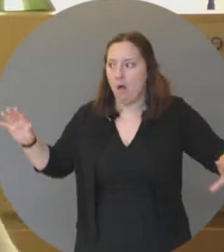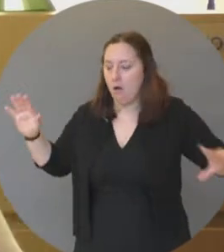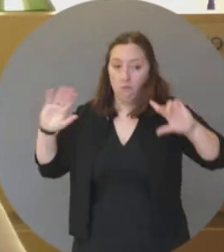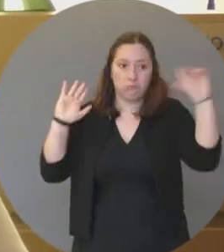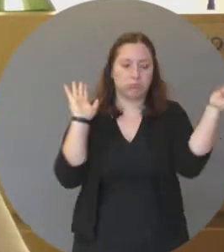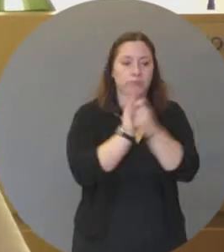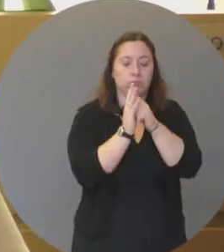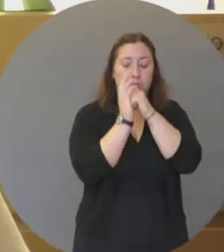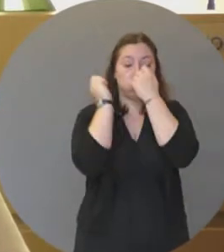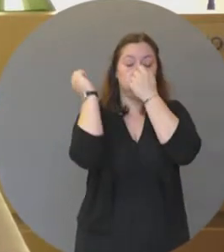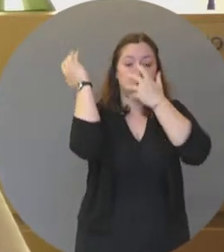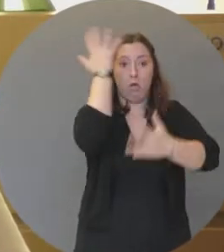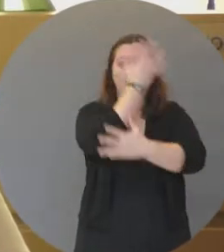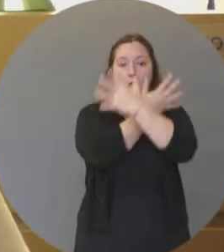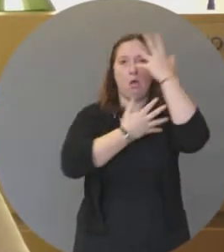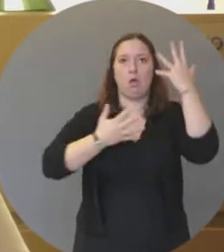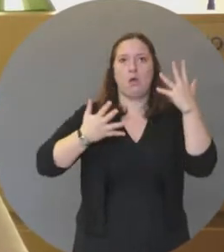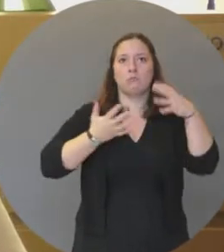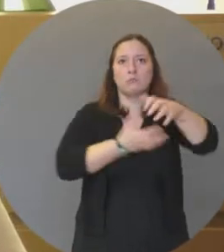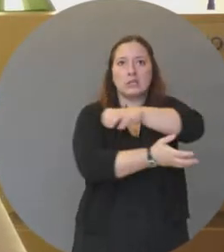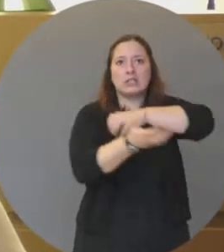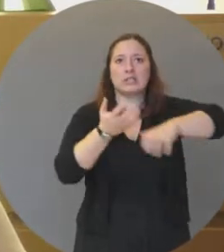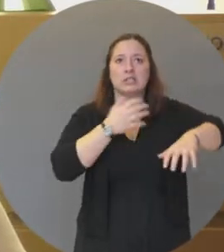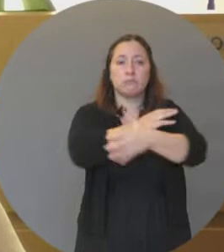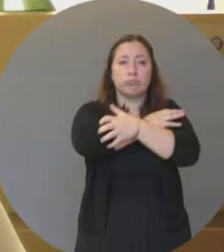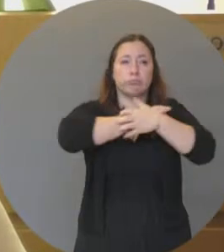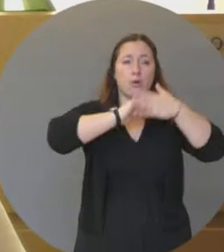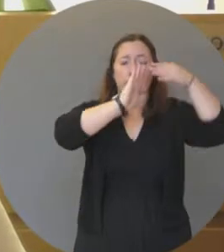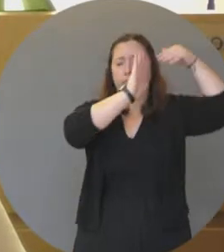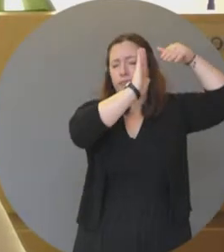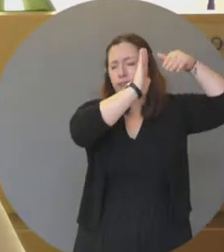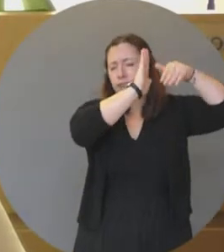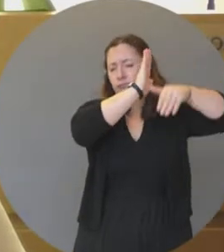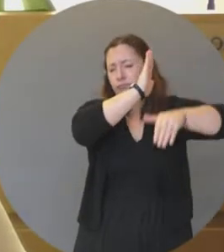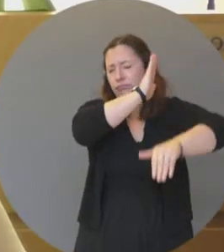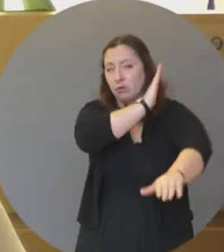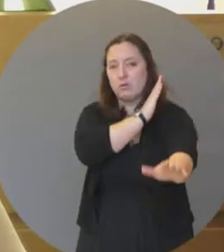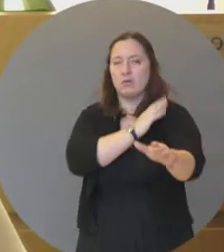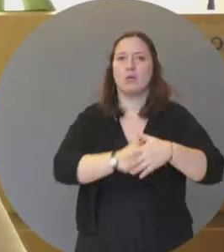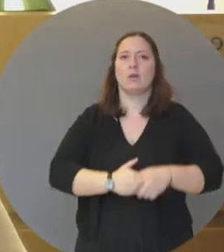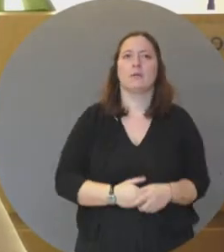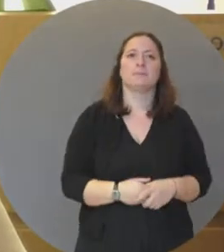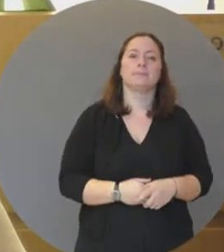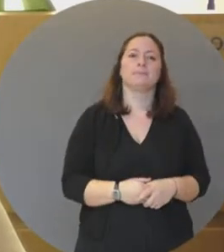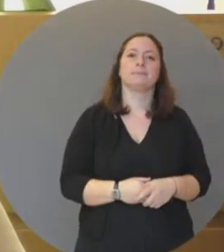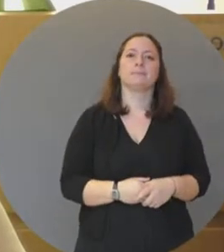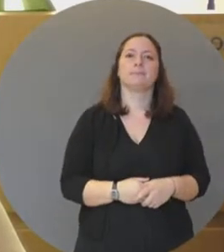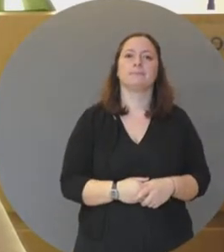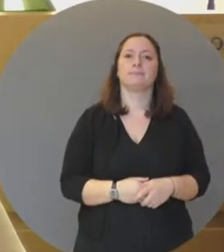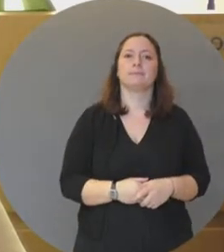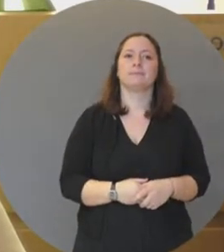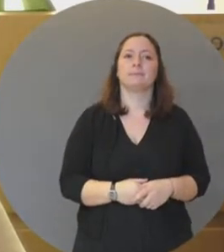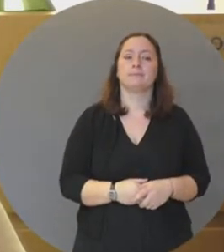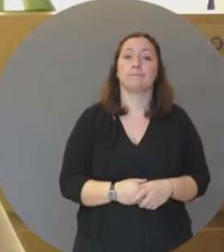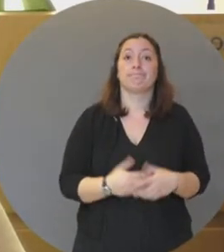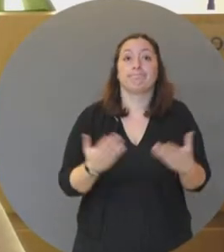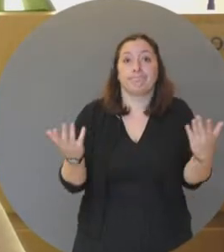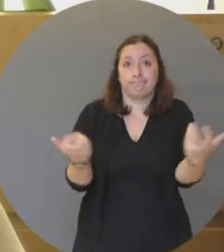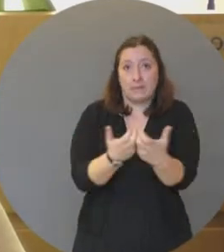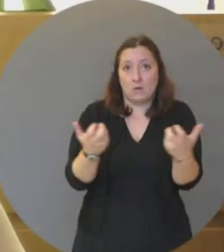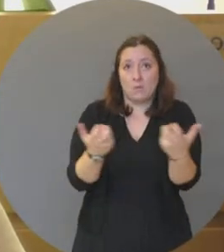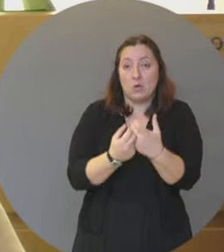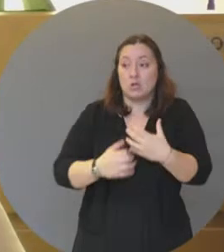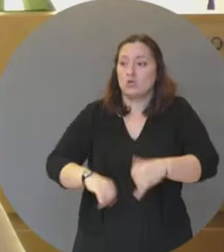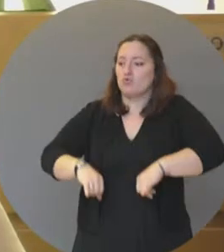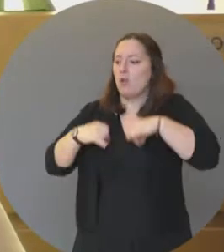se complexité aggravé par les crises qui se succèdent pour notamment la jeunesse les jeunes travailleurs